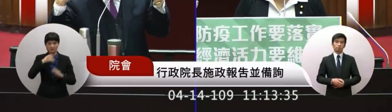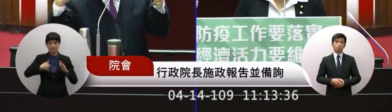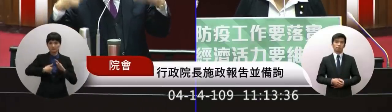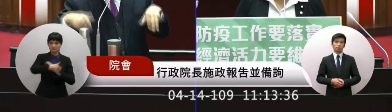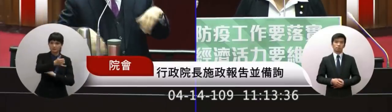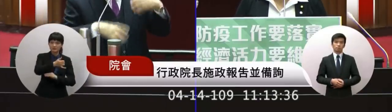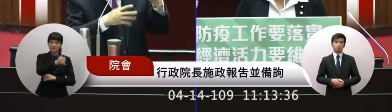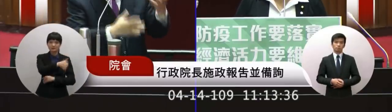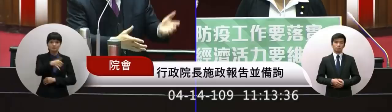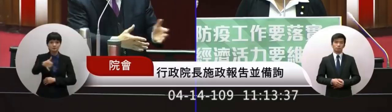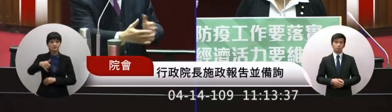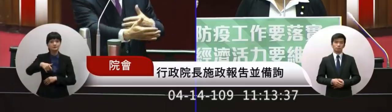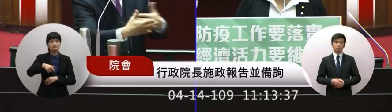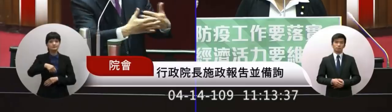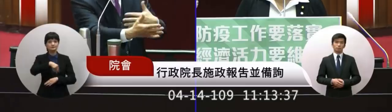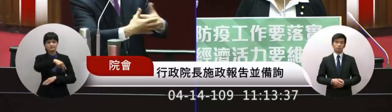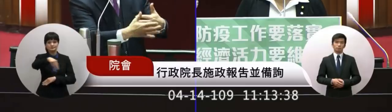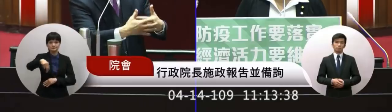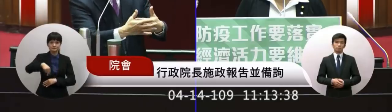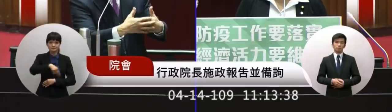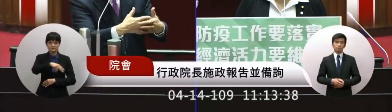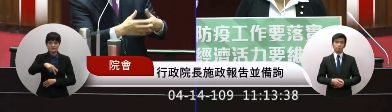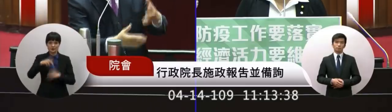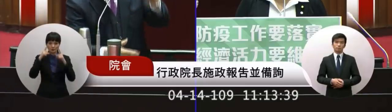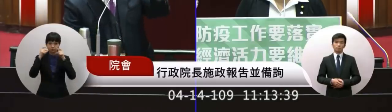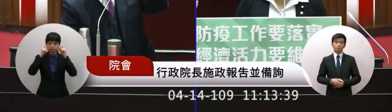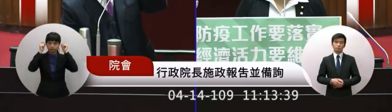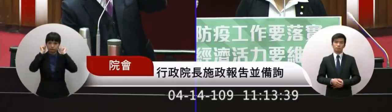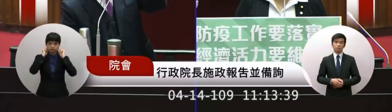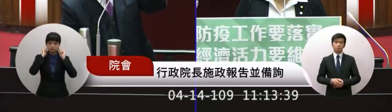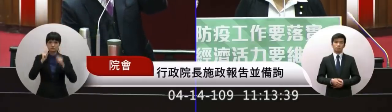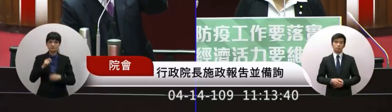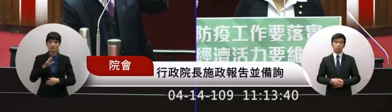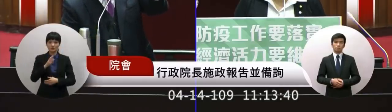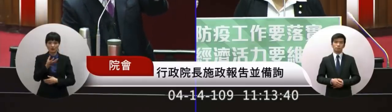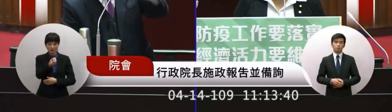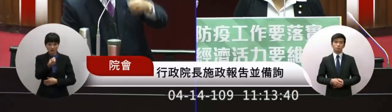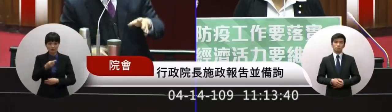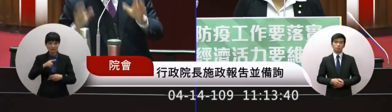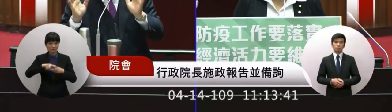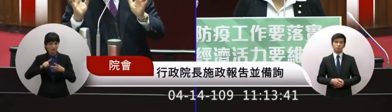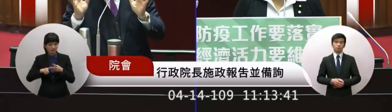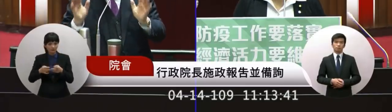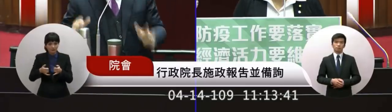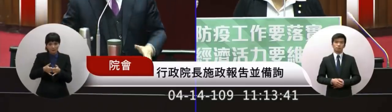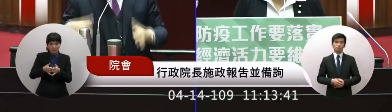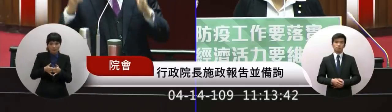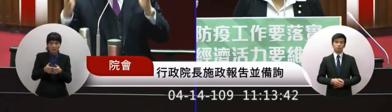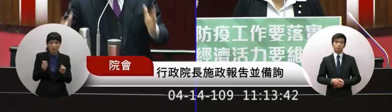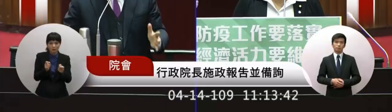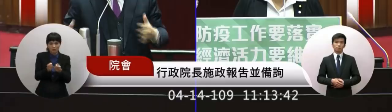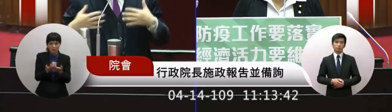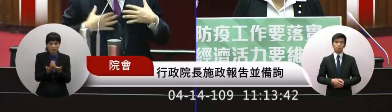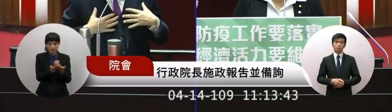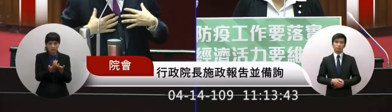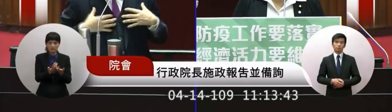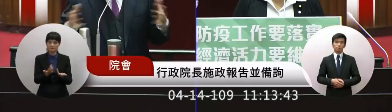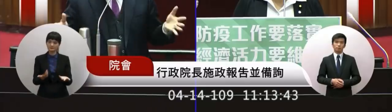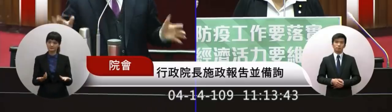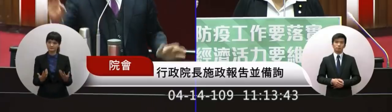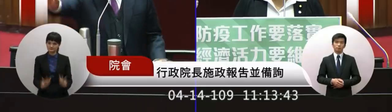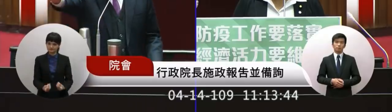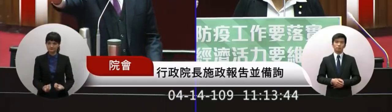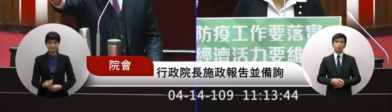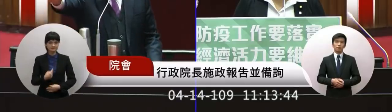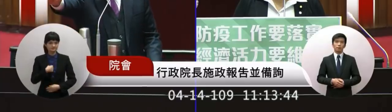走出來有的呢客家作為太過家所以所以我們不得意